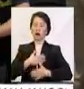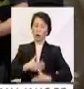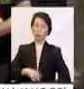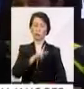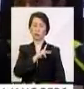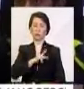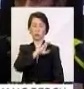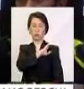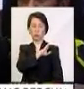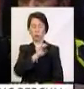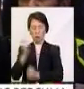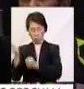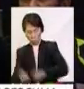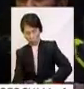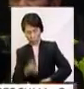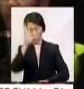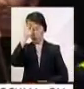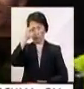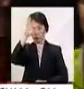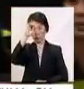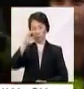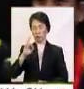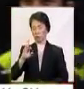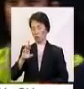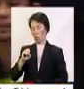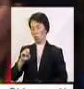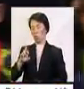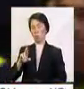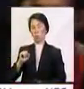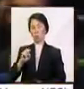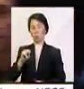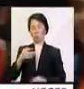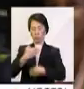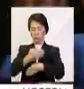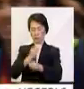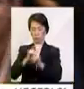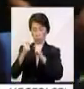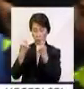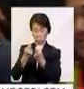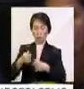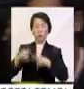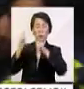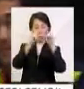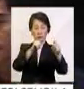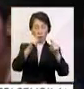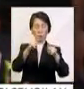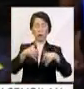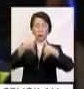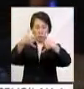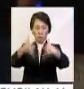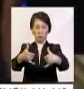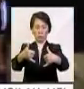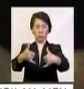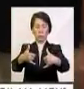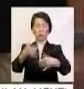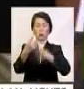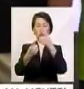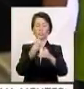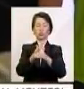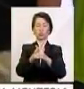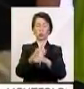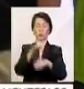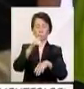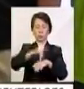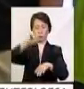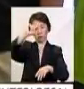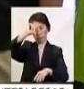ketua jurulatih skuad hoki lelaki negara, Roland Otmans, dalam membentuk pasukan ke Piala Dunia di Bhubaneswar, India. Dia berkata